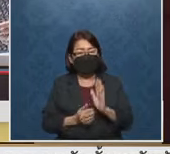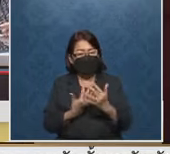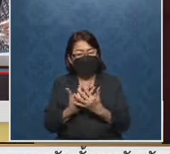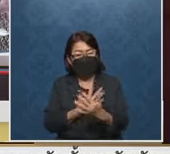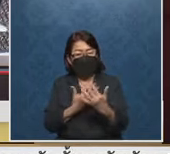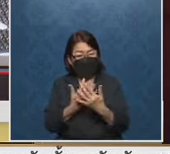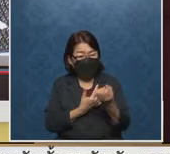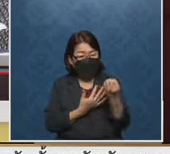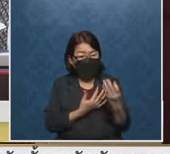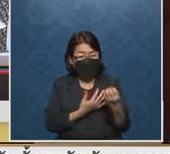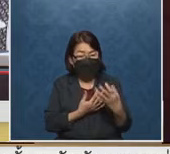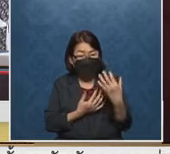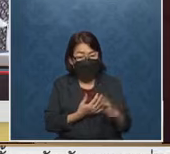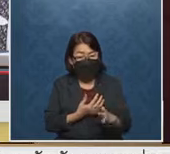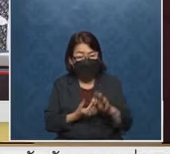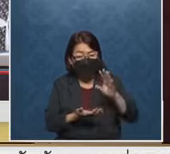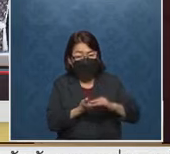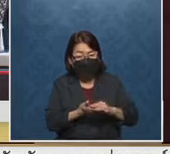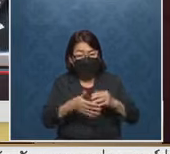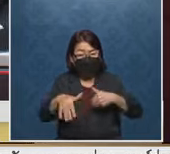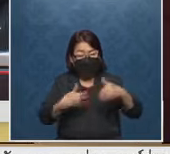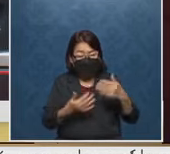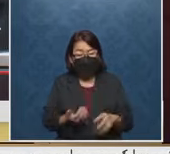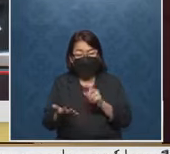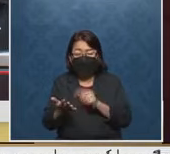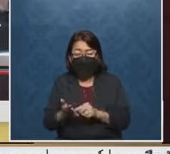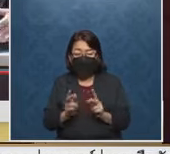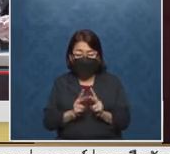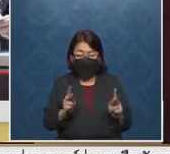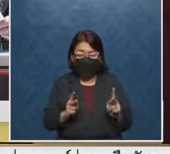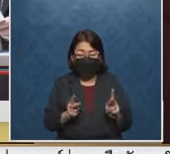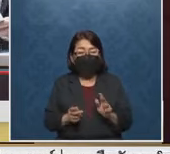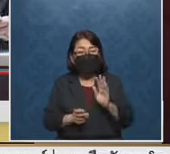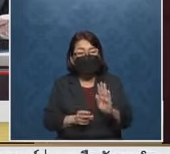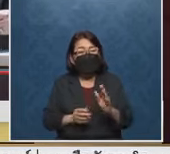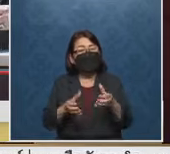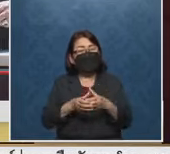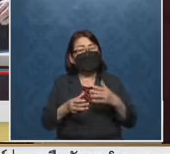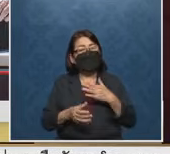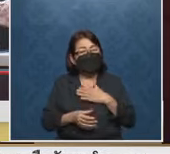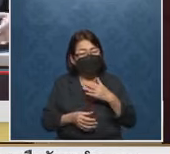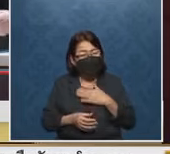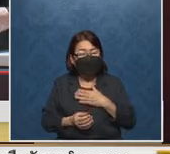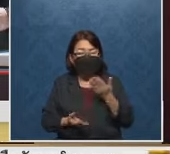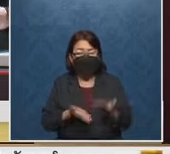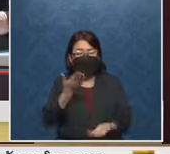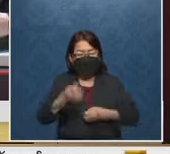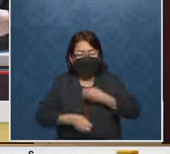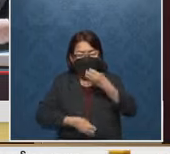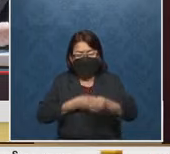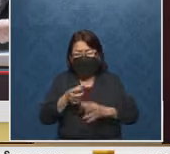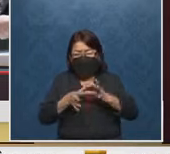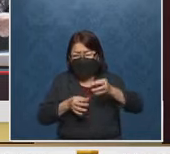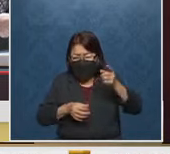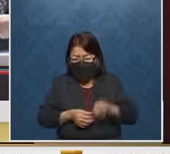หญ่ของประเทศหรือร่างของคณะกรรมการหรือแม้กระทั่งร่างของพรรคประชาชาติที่เราสะท้อนข้อเท็จจริงที่เกิ